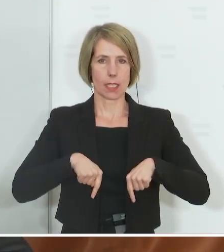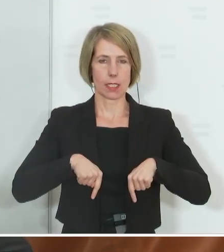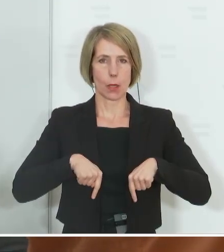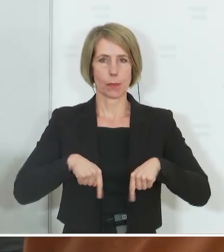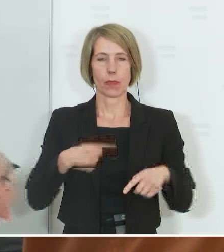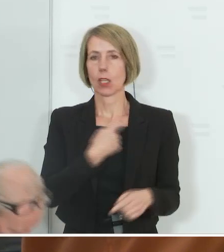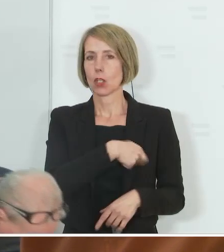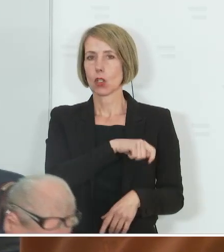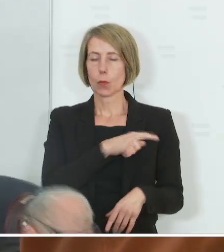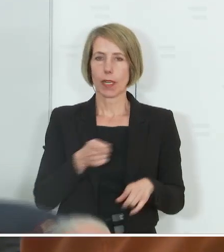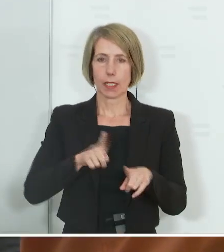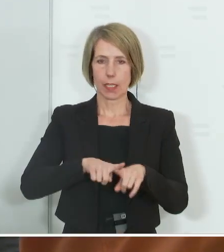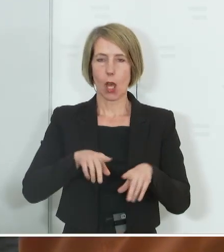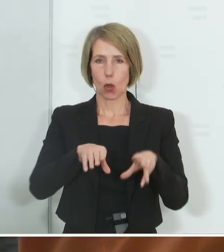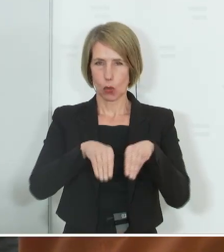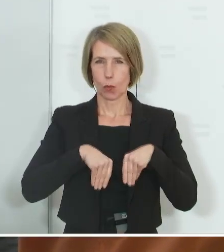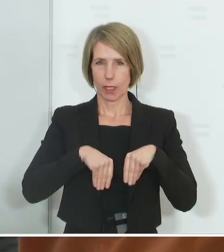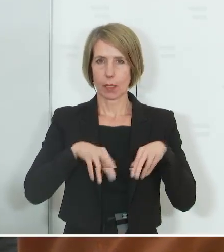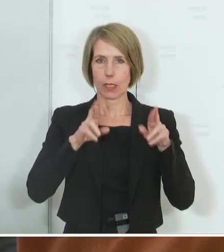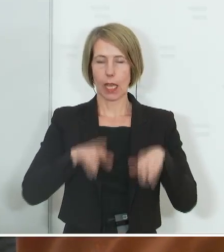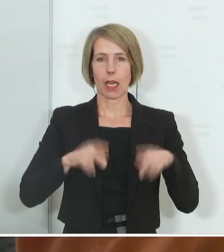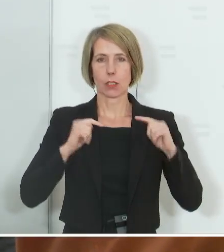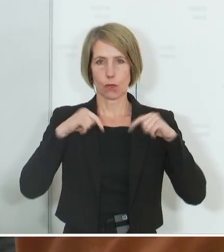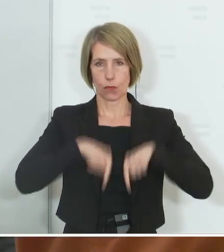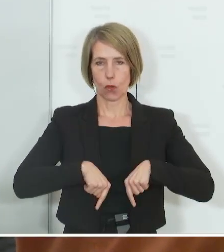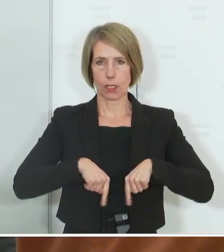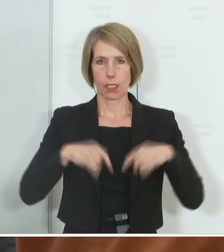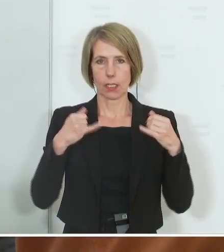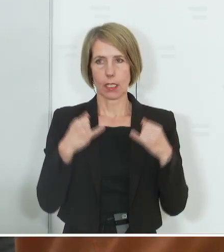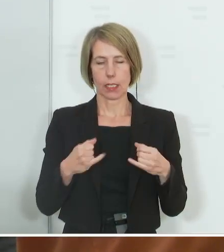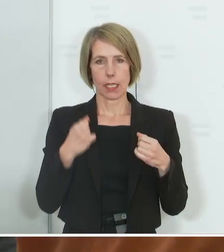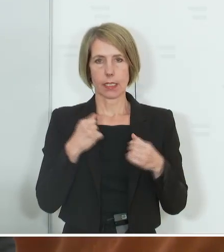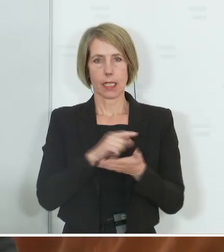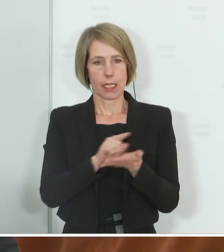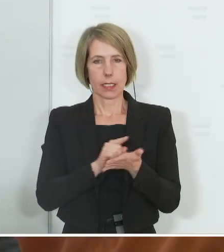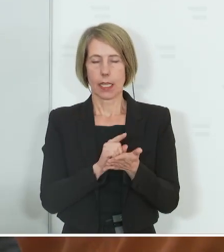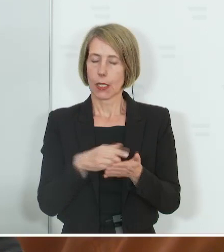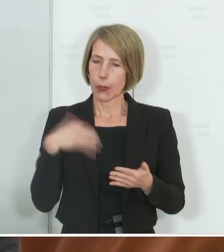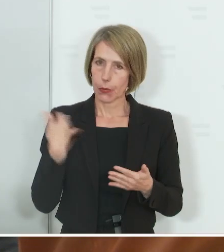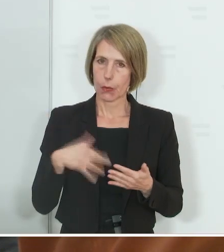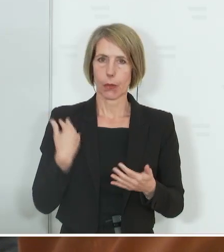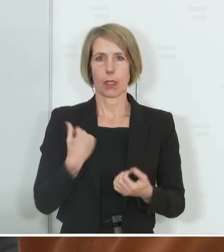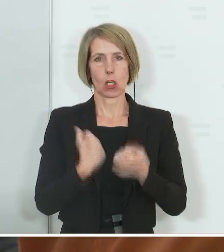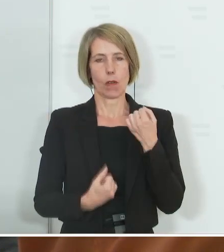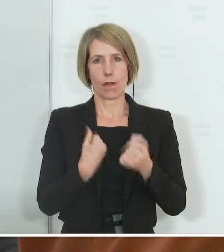Spanien übernimmt dann den Ratsvorsitz in einer Zeit, die mehr als schwierig und herausfordernd ist.